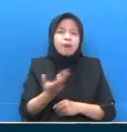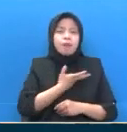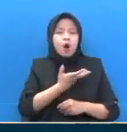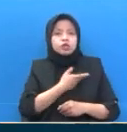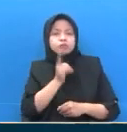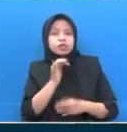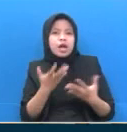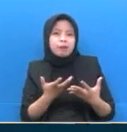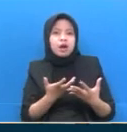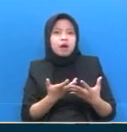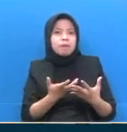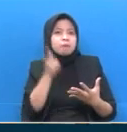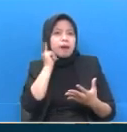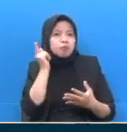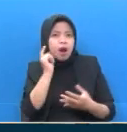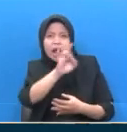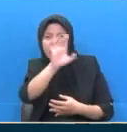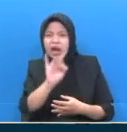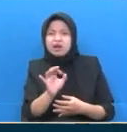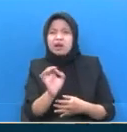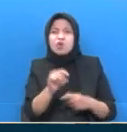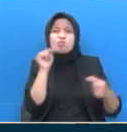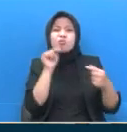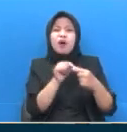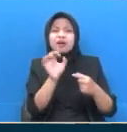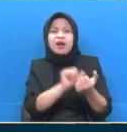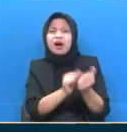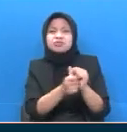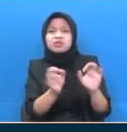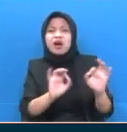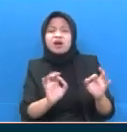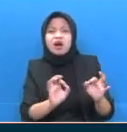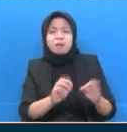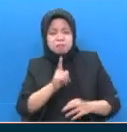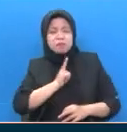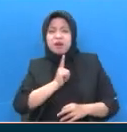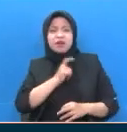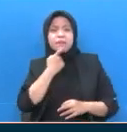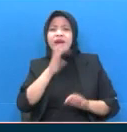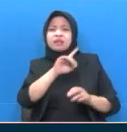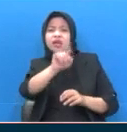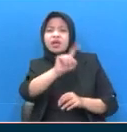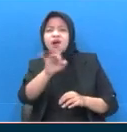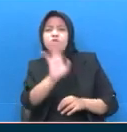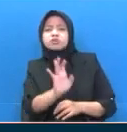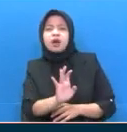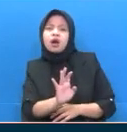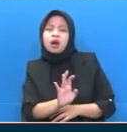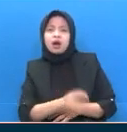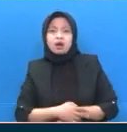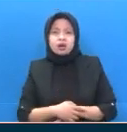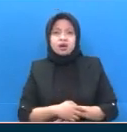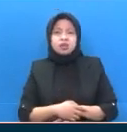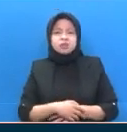dicarikan perempuan lah, semua itu jelas tidak mungkin. Dan ini menurut saya sangat keji sekali, sudah almarhum tapi